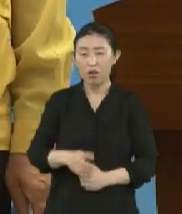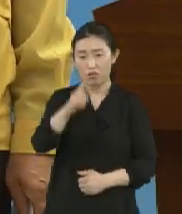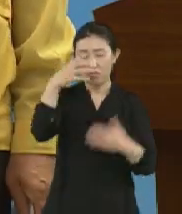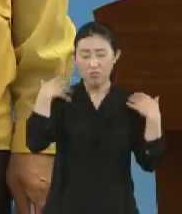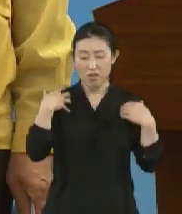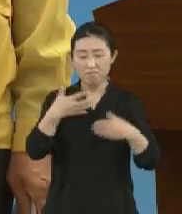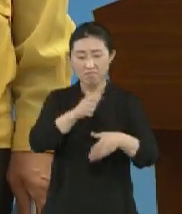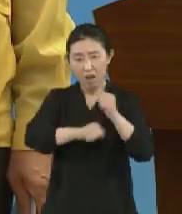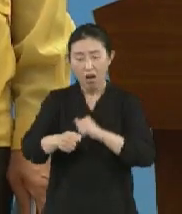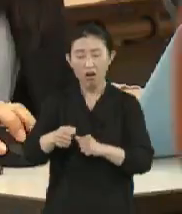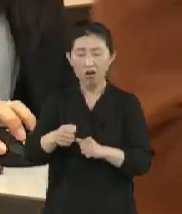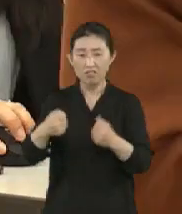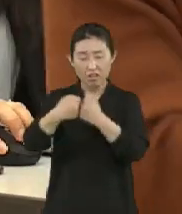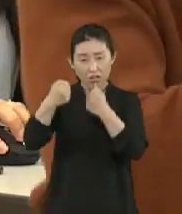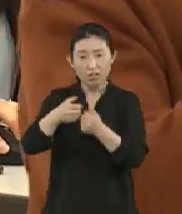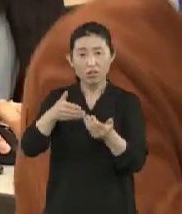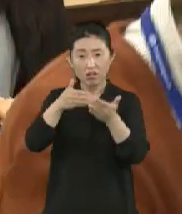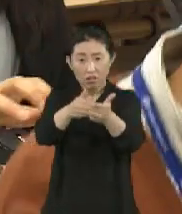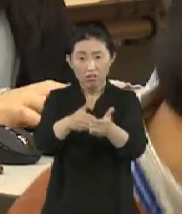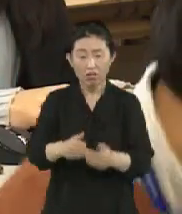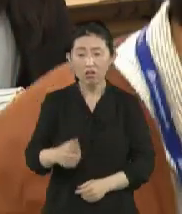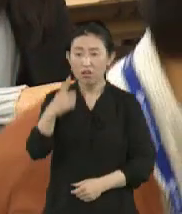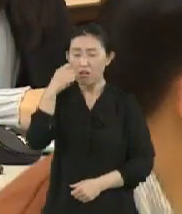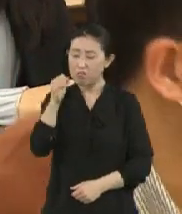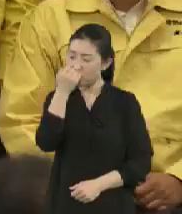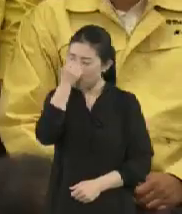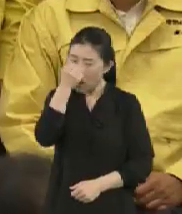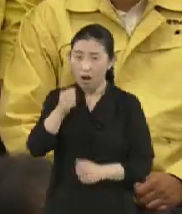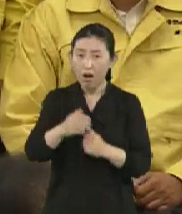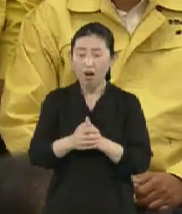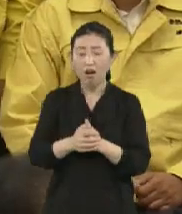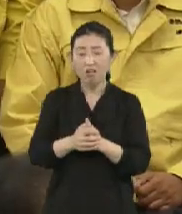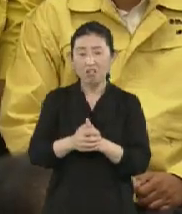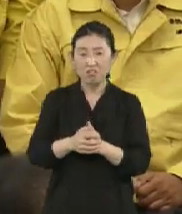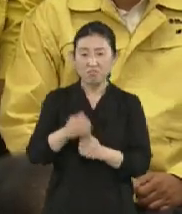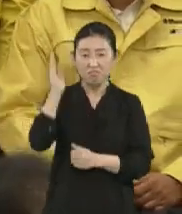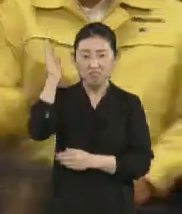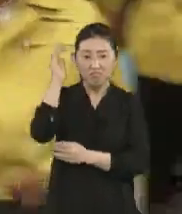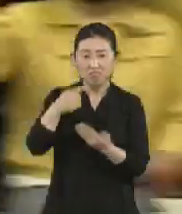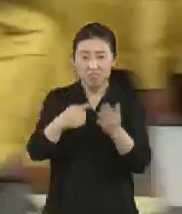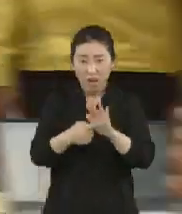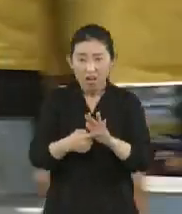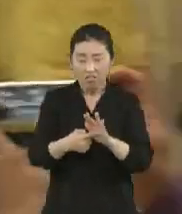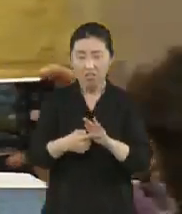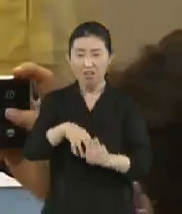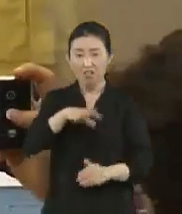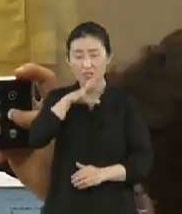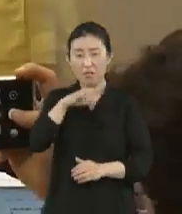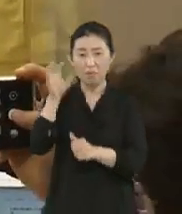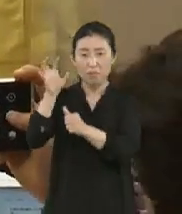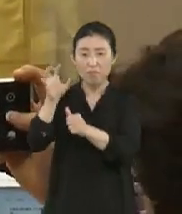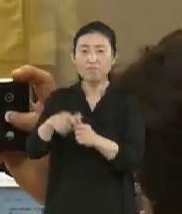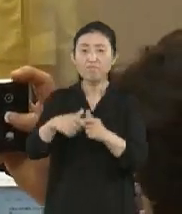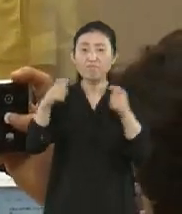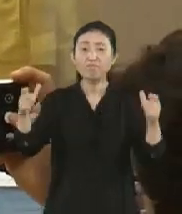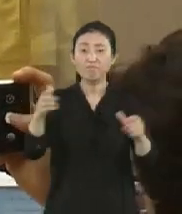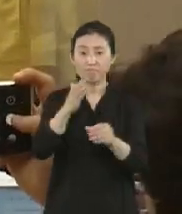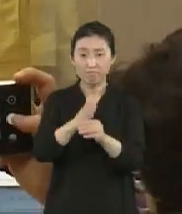강력 대응을 요구하는 등 일본의 무책임한 결정에 대한 반발이 확산되고 있습니다. TJB 강진원입니다.